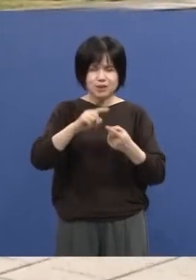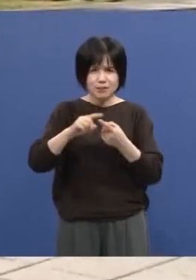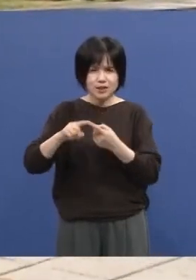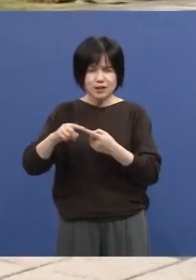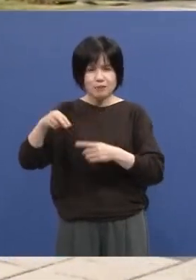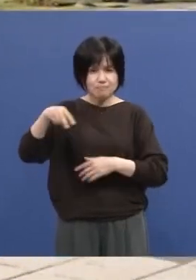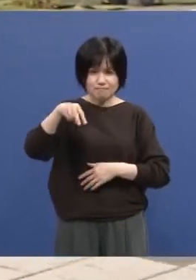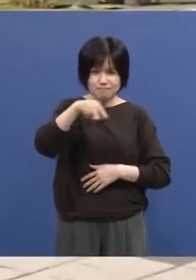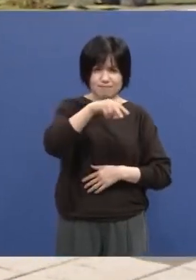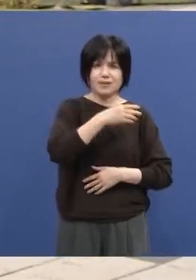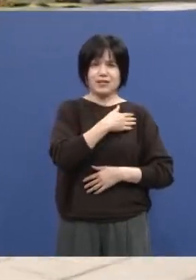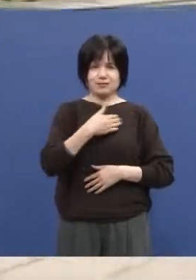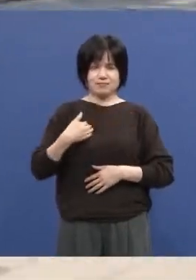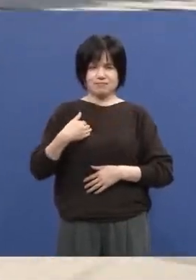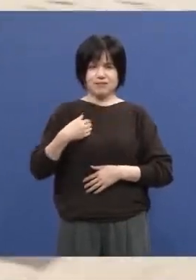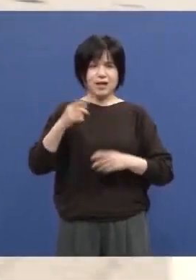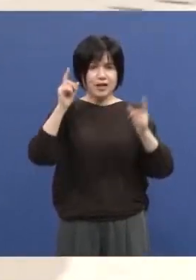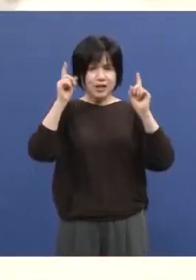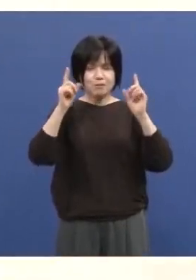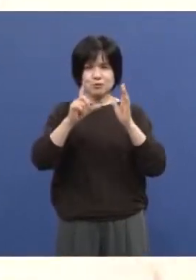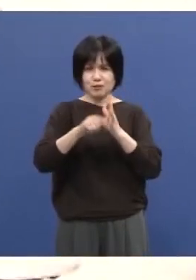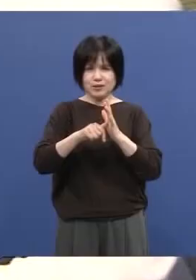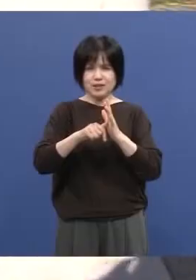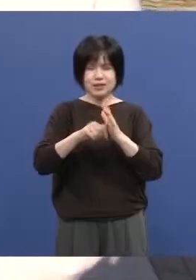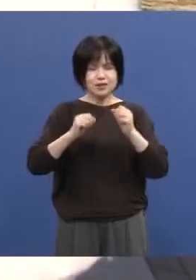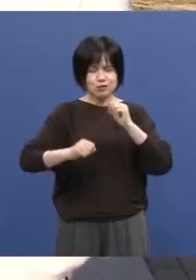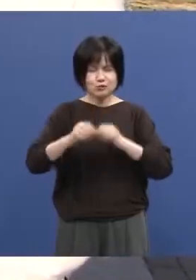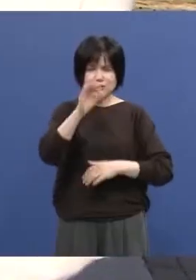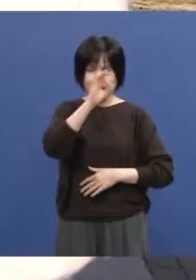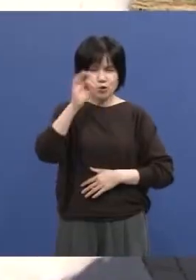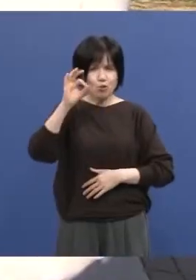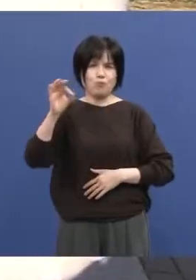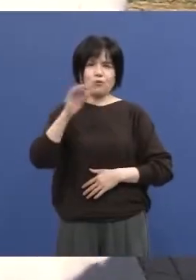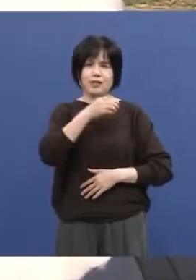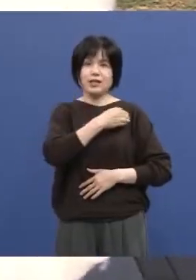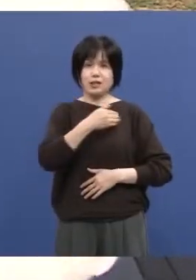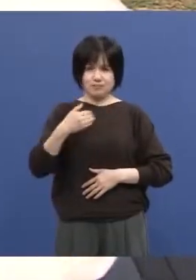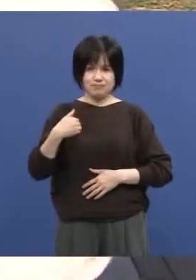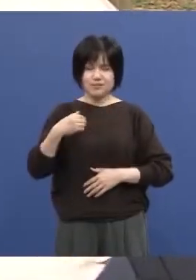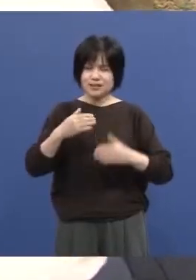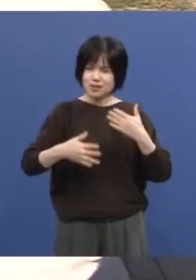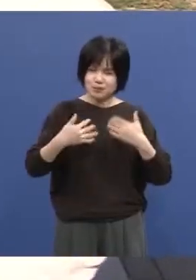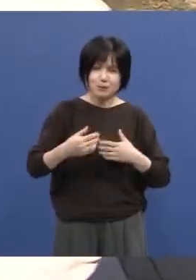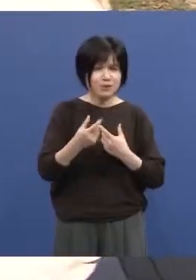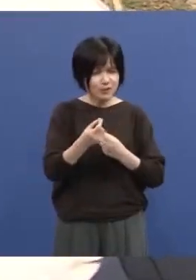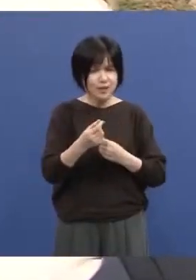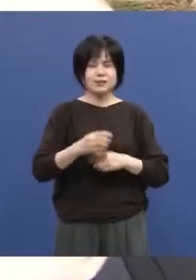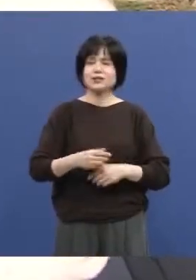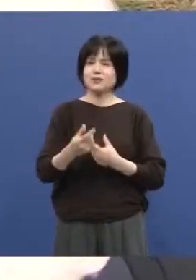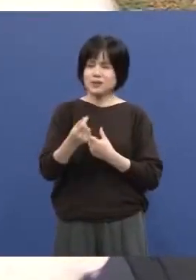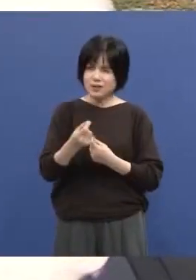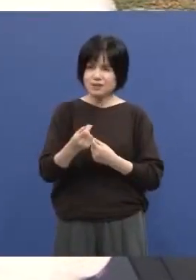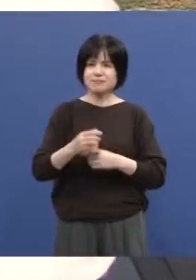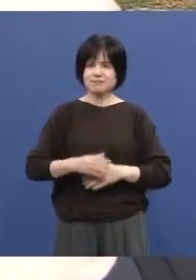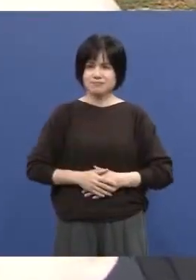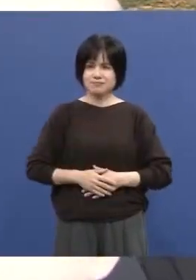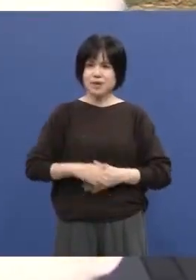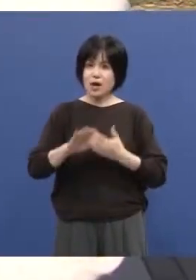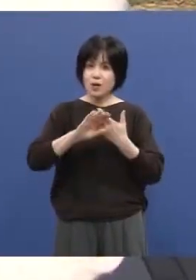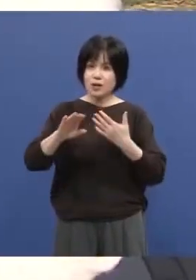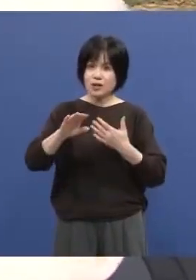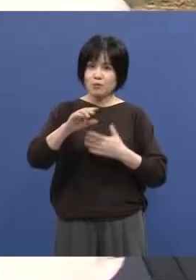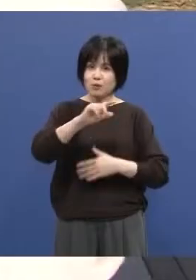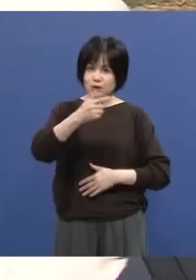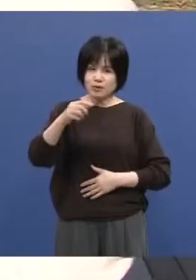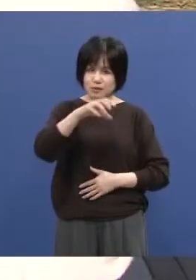ますし、ゲームの合間に自由にこう観光もできたりしてすごい楽しめますよね。 そうですね。 他にもいろいろとスポ